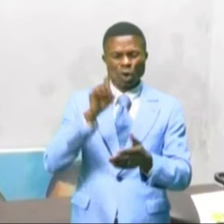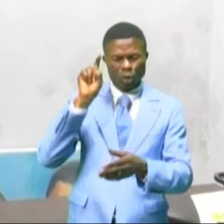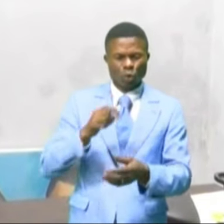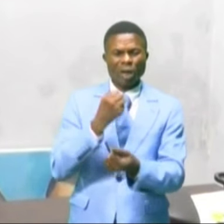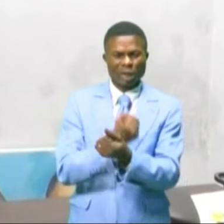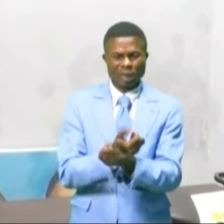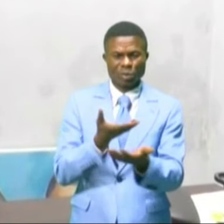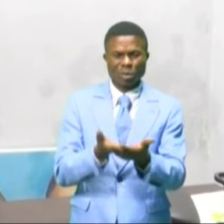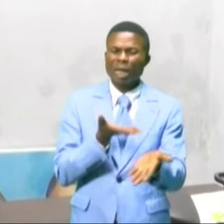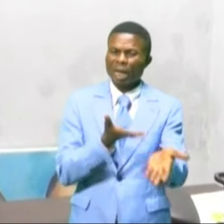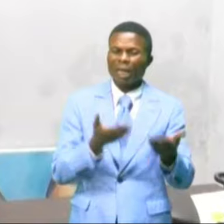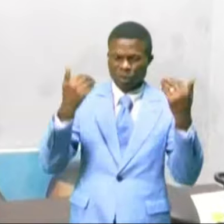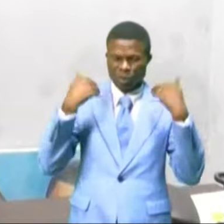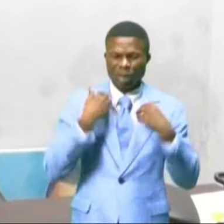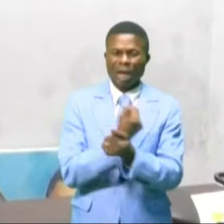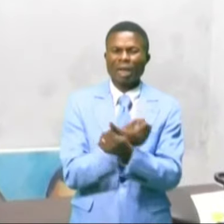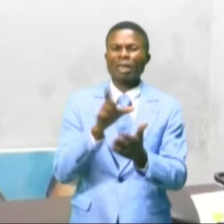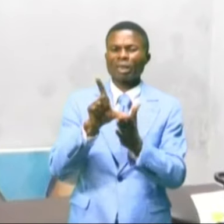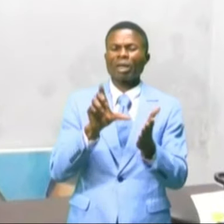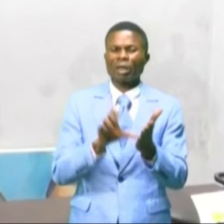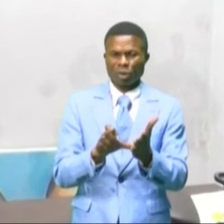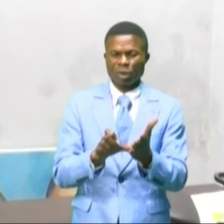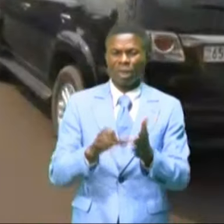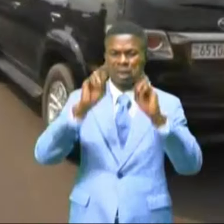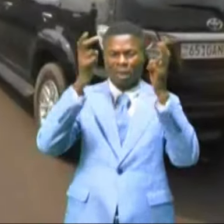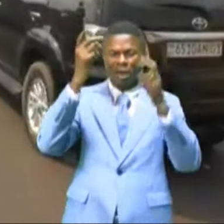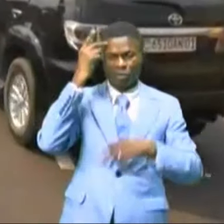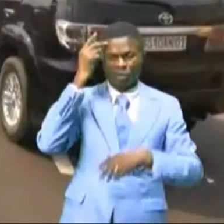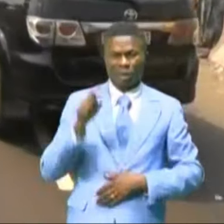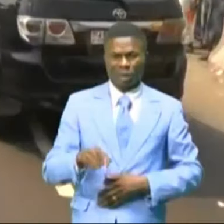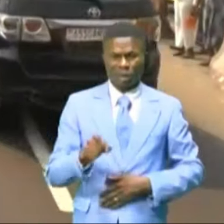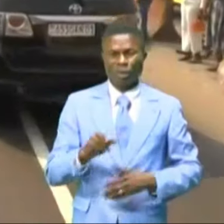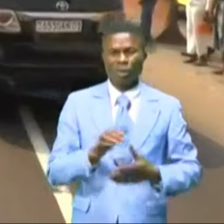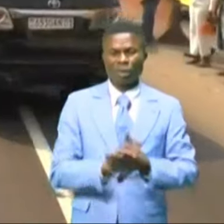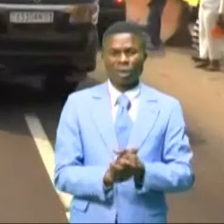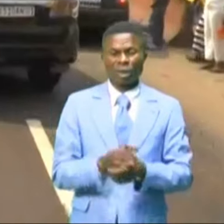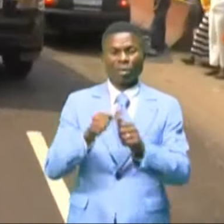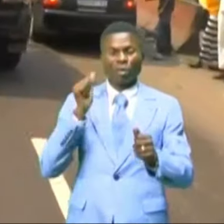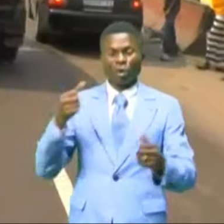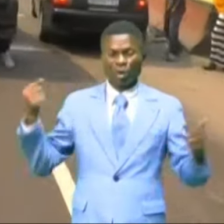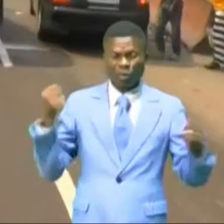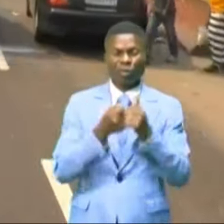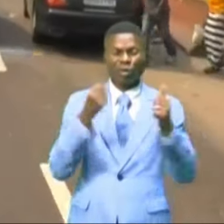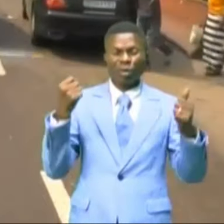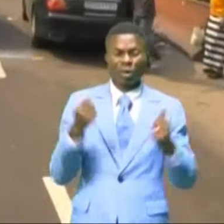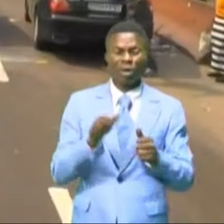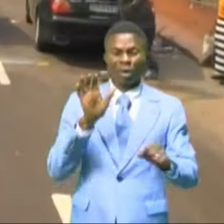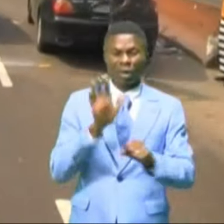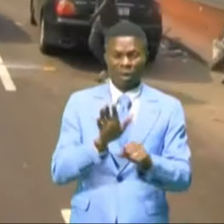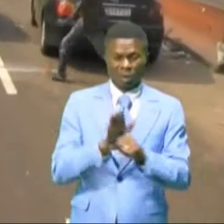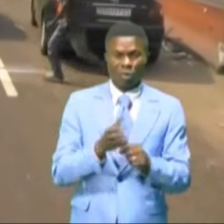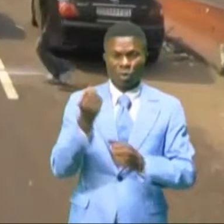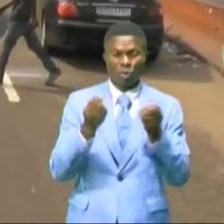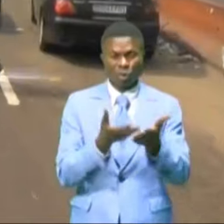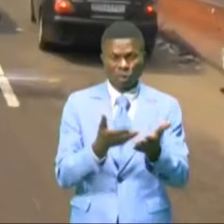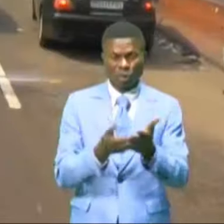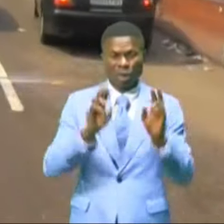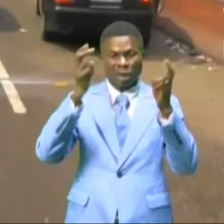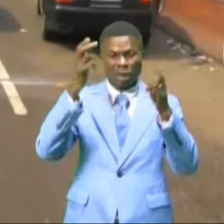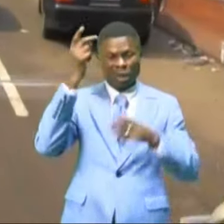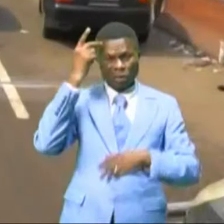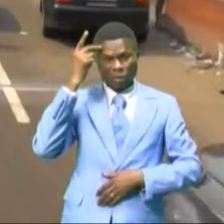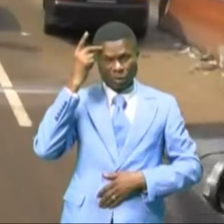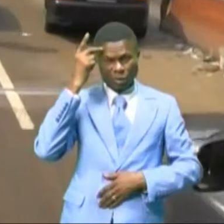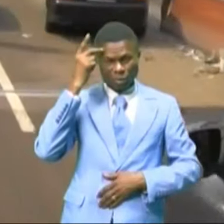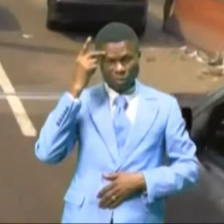à faire respecter cette instruction au niveau de la ville de Kinshasa. Pour éviter la récurrence des accidents de circulation à Kinshasa,